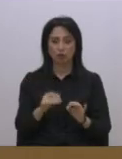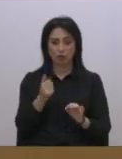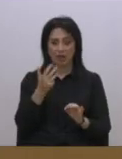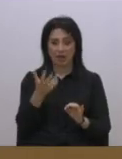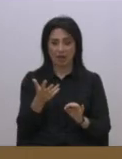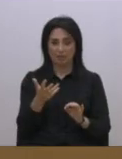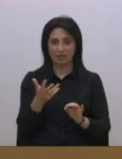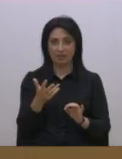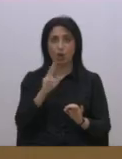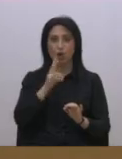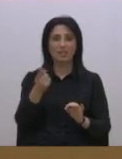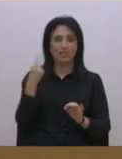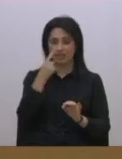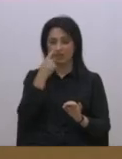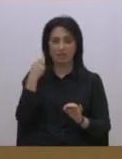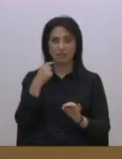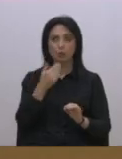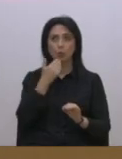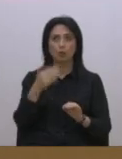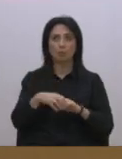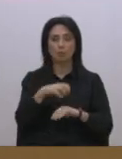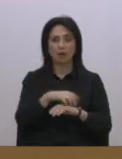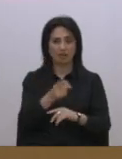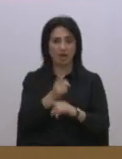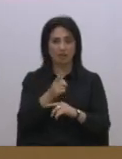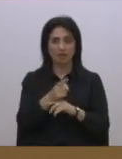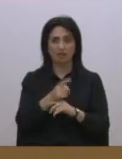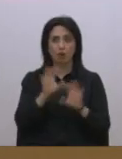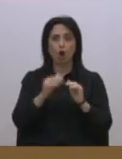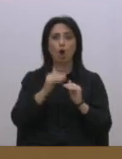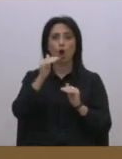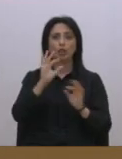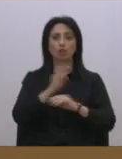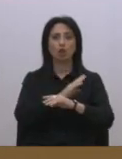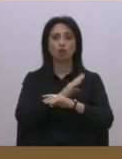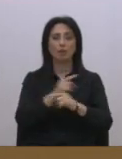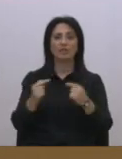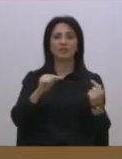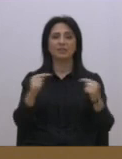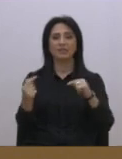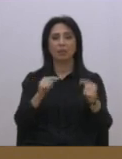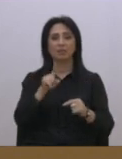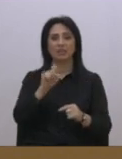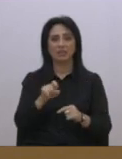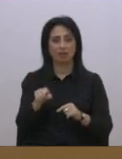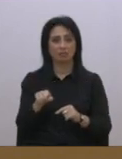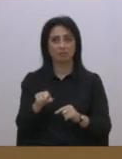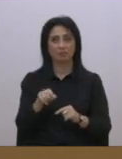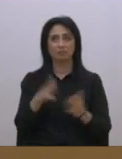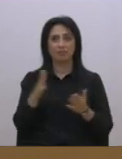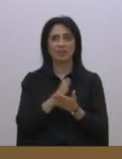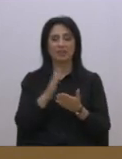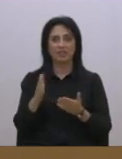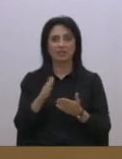რამდენიმე 2 წლის წინ მოხდა უკანასკნელი პარტიის აკრძალვა კონსტიტუციის ნორმებთან წინააღმდეგობაში მოსვლის გამო, დიდწილად